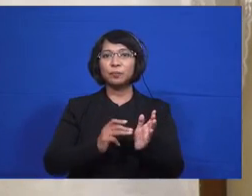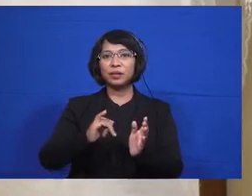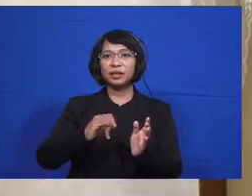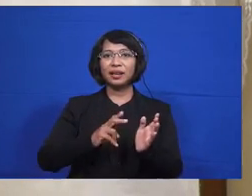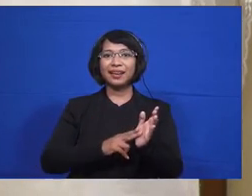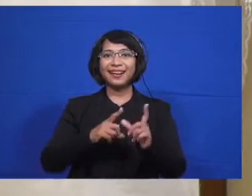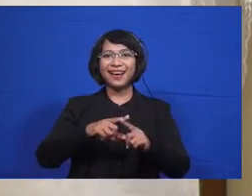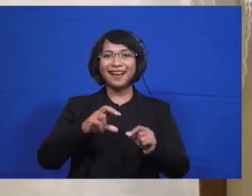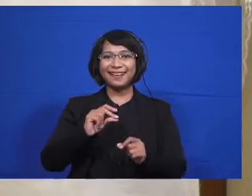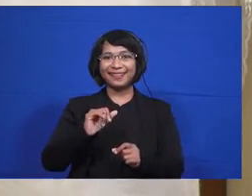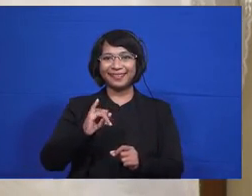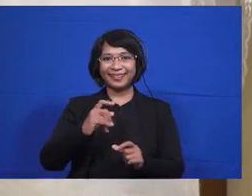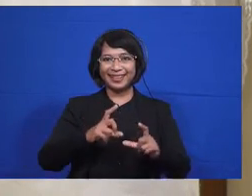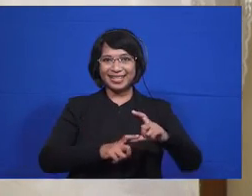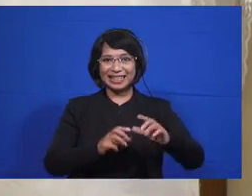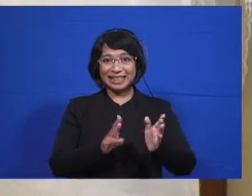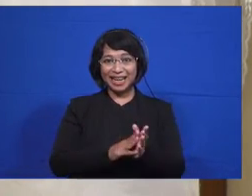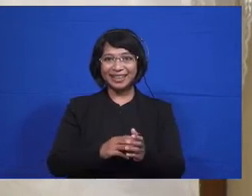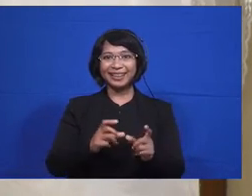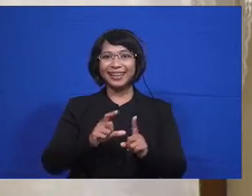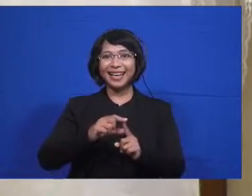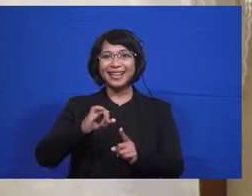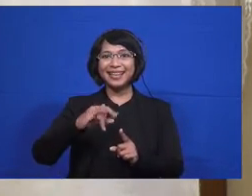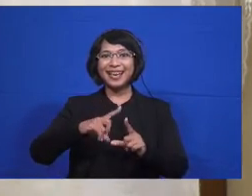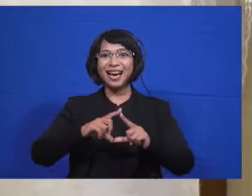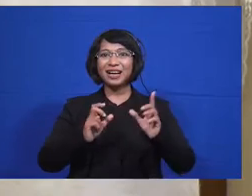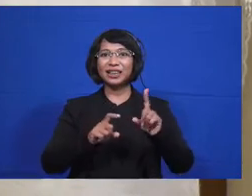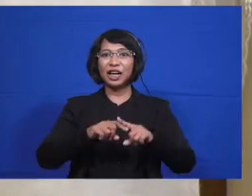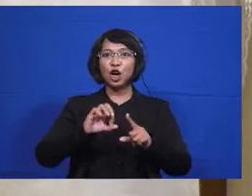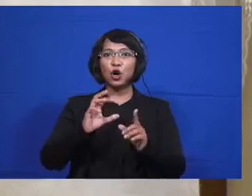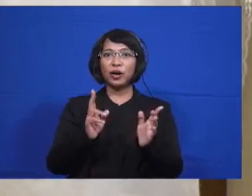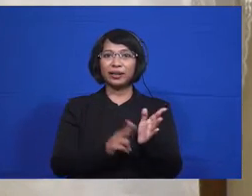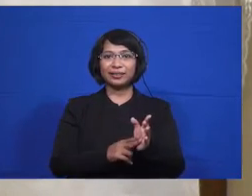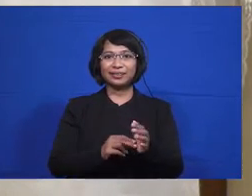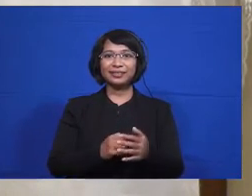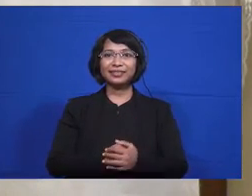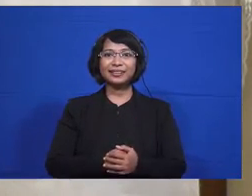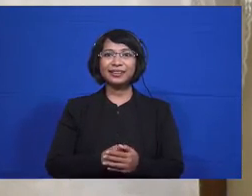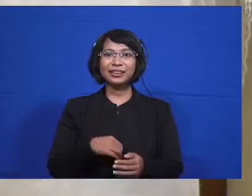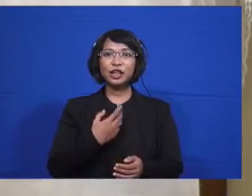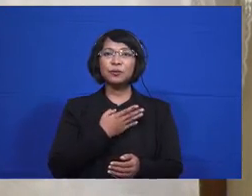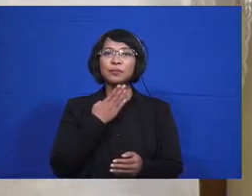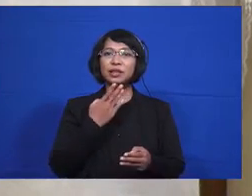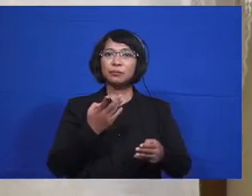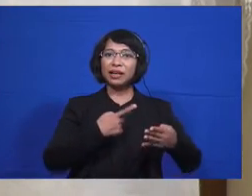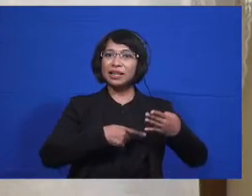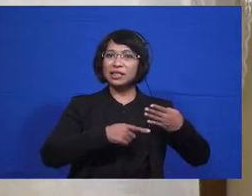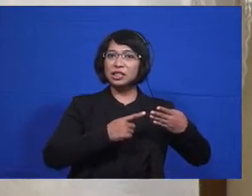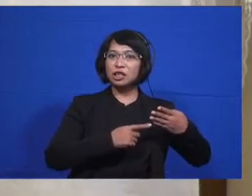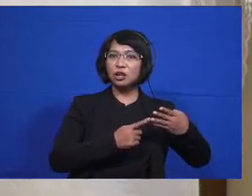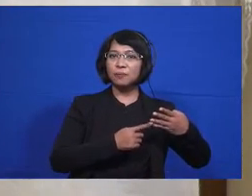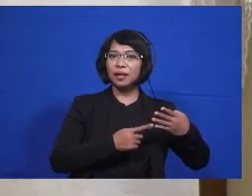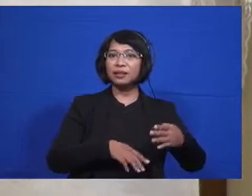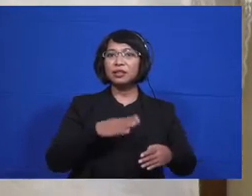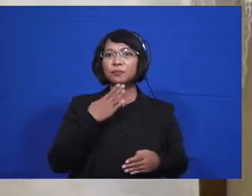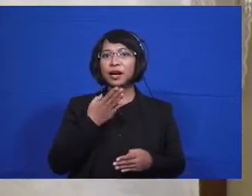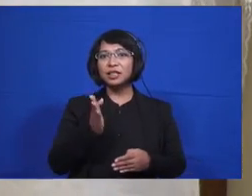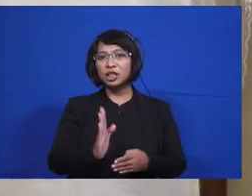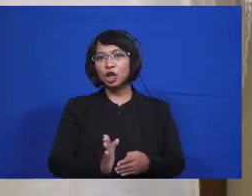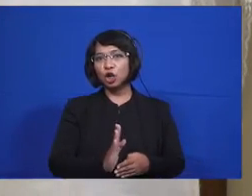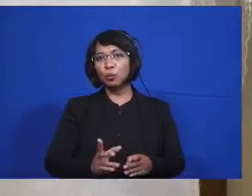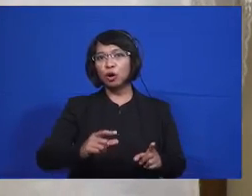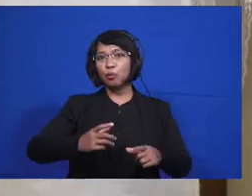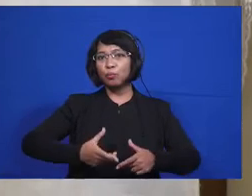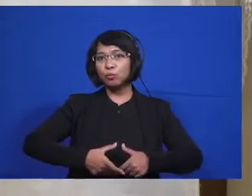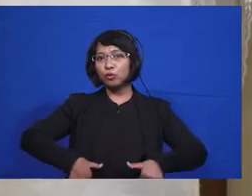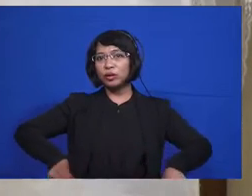dan diakon. Keempat, kami juga hendak mengaturkan terima kasih juga kepada para romo,